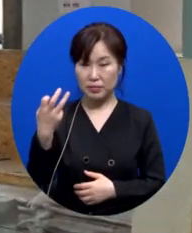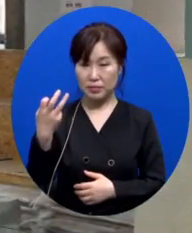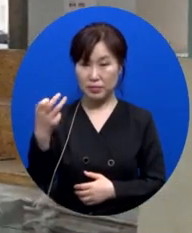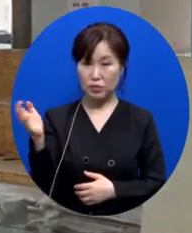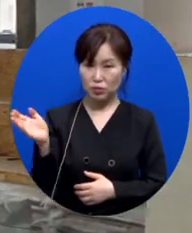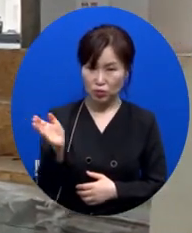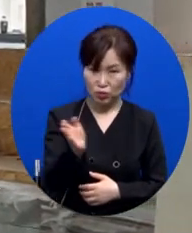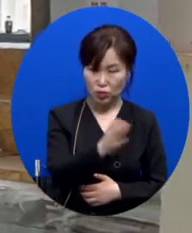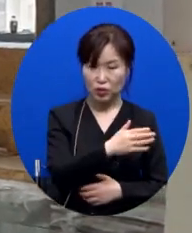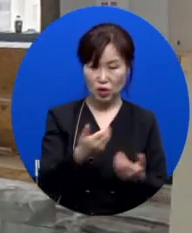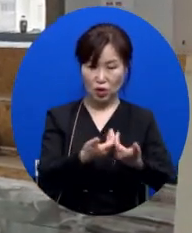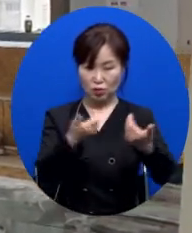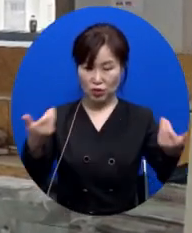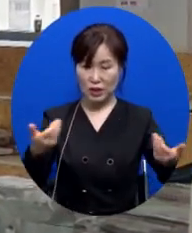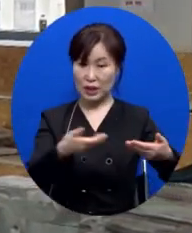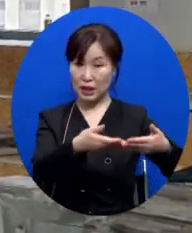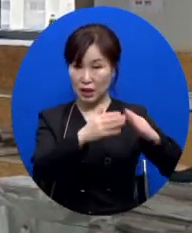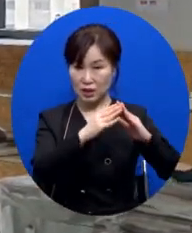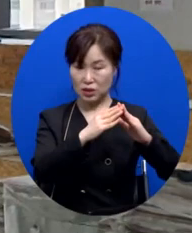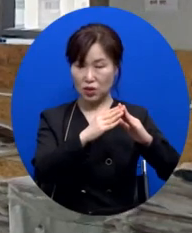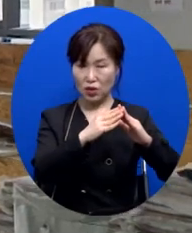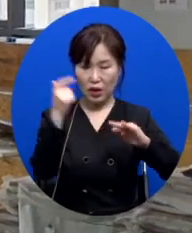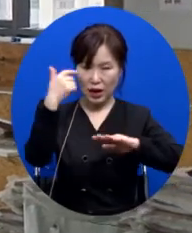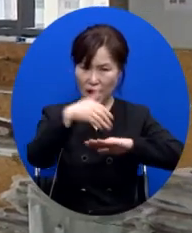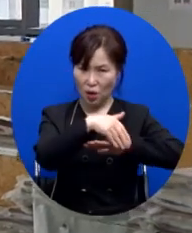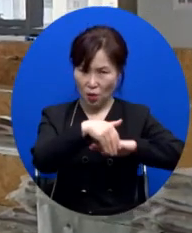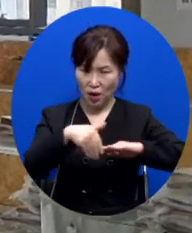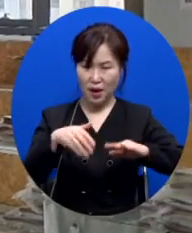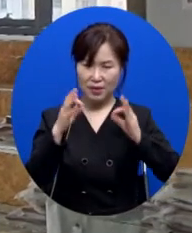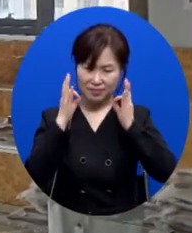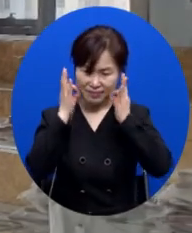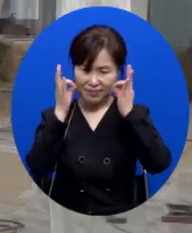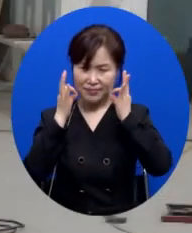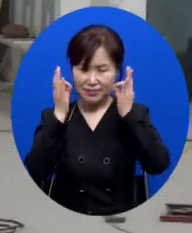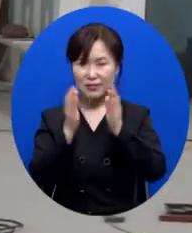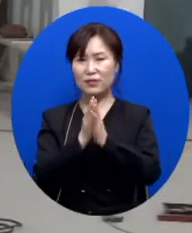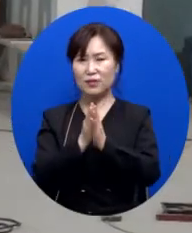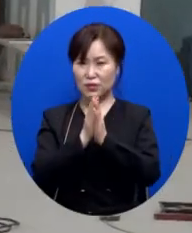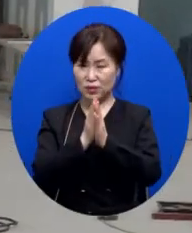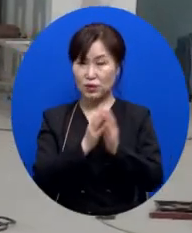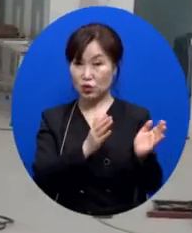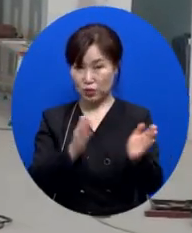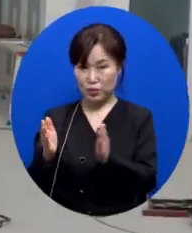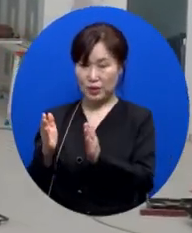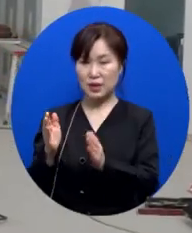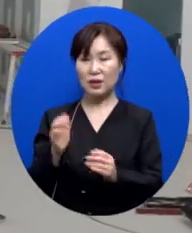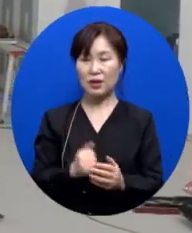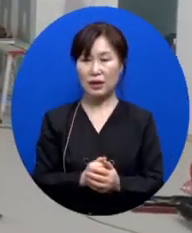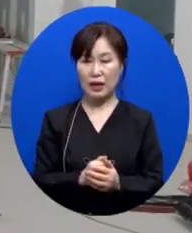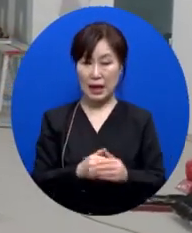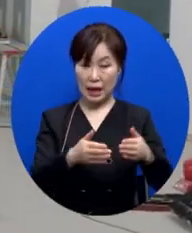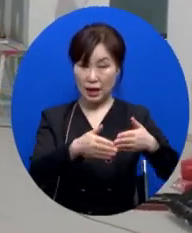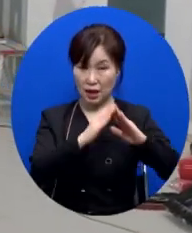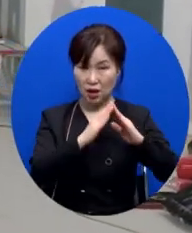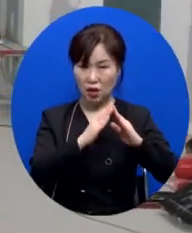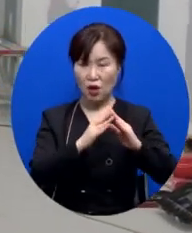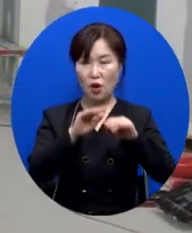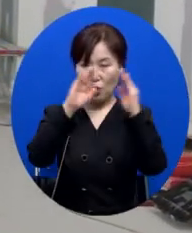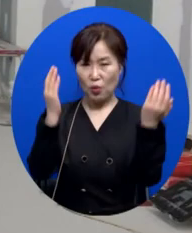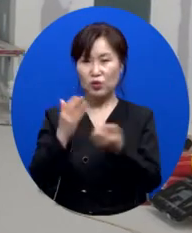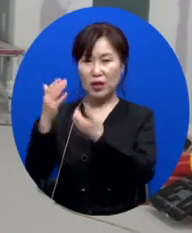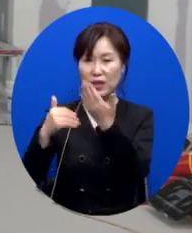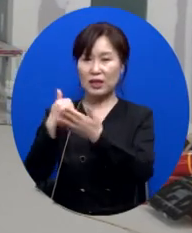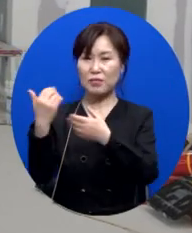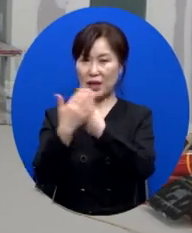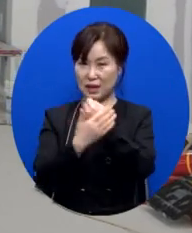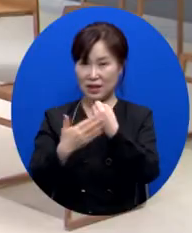청연 교 의 분립 개척을 기도와 땀과 눈물로 준비했다 며 청연 교회가 개척된 것은 모두 하나님의 은혜라